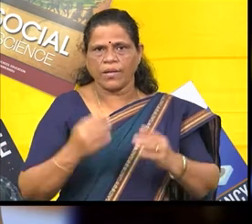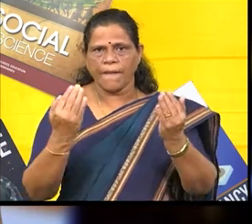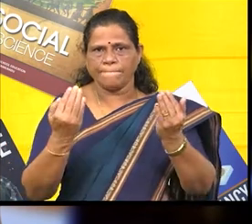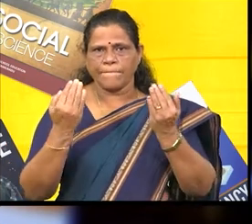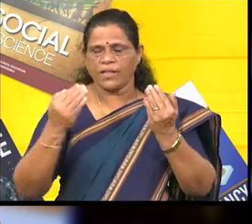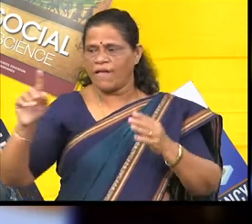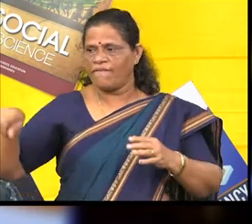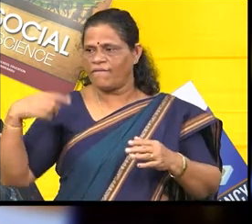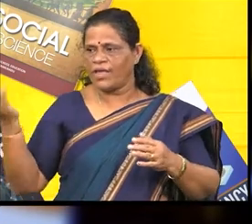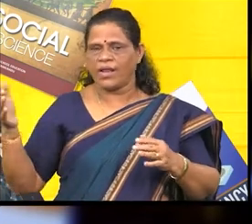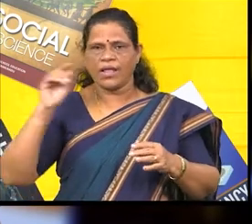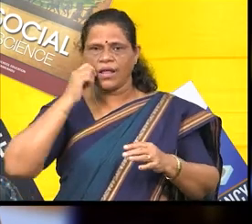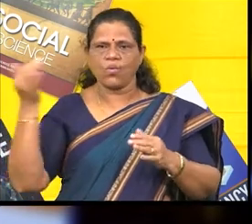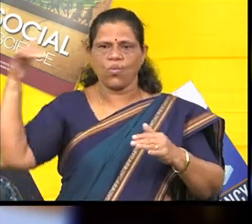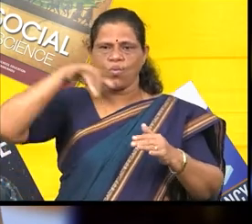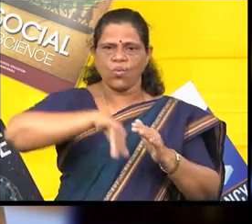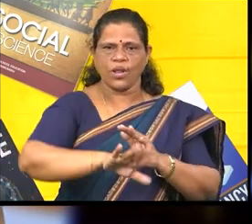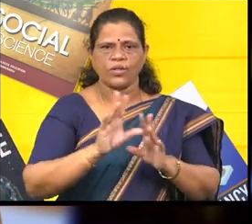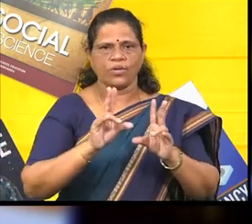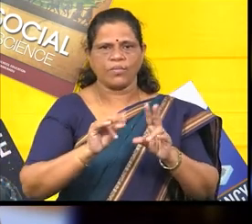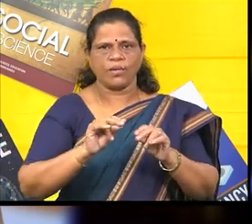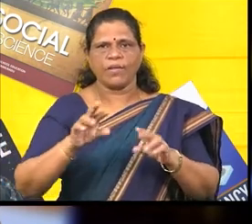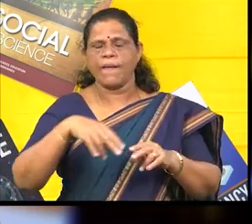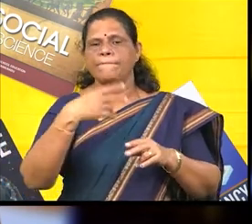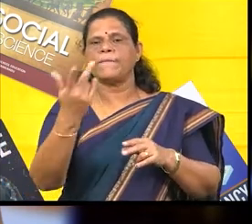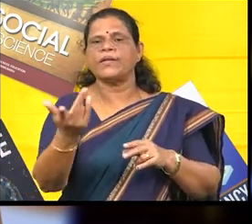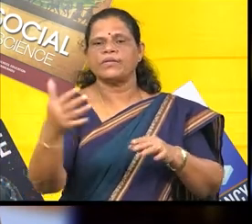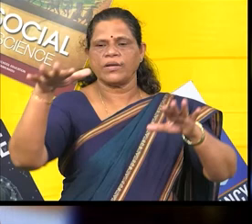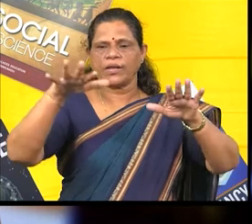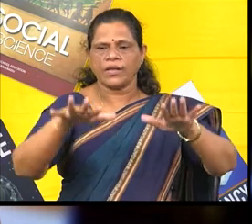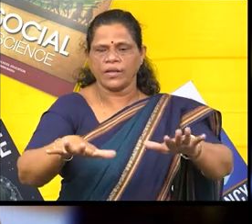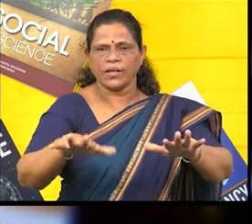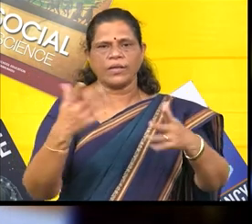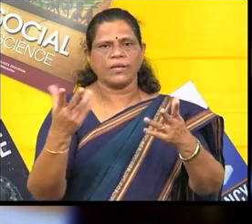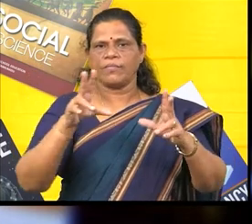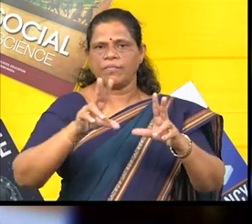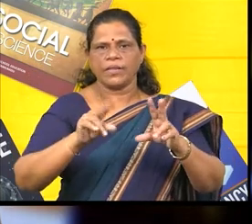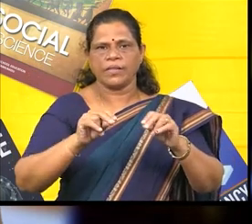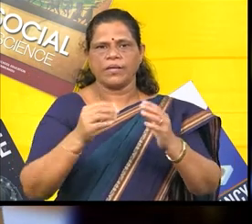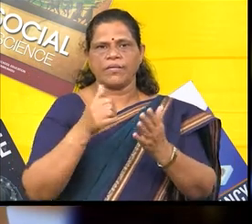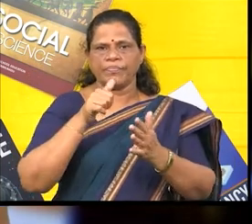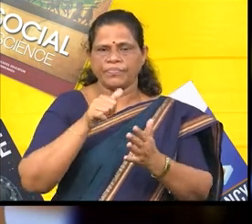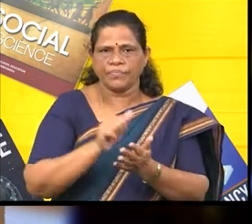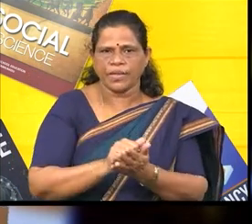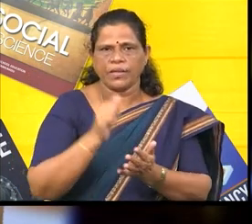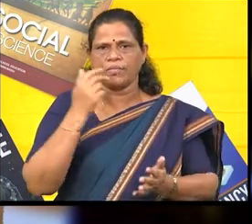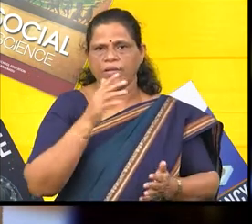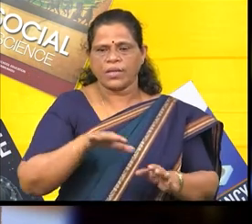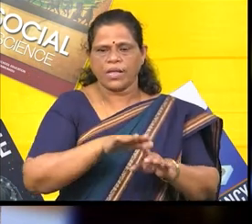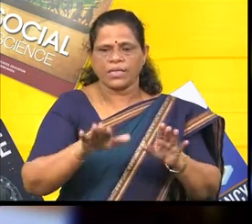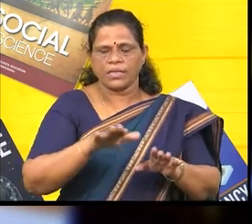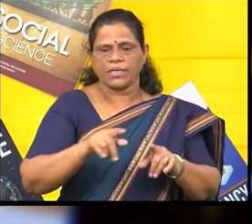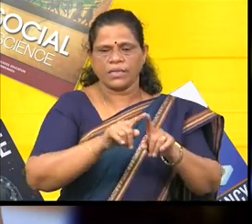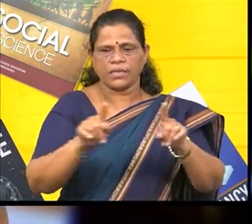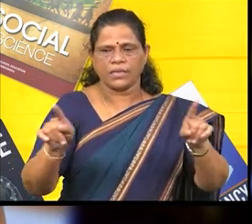பாதுகாப்பாங்க. அயலார்கள் வேறு யாரும் வந்து உள்ளே நுழையாமல் பார்ப்பாங்க. மற்றவர்களுடைய கைரேகைகள் பதியாமல் இருக்கிறதுக்காக என்ன பண்ணுவாங்க, அந்த